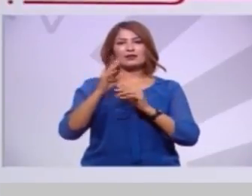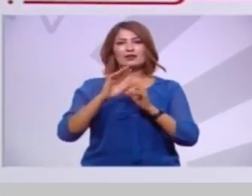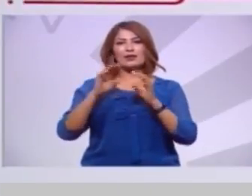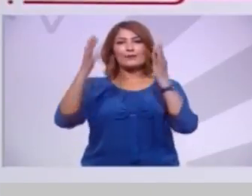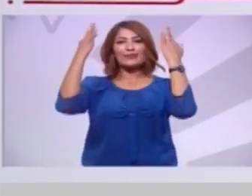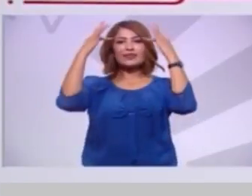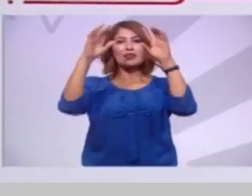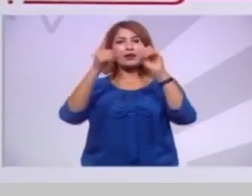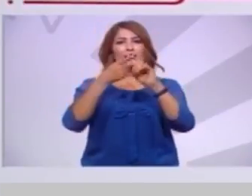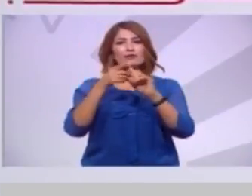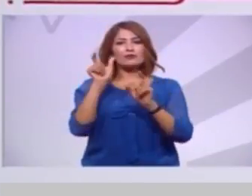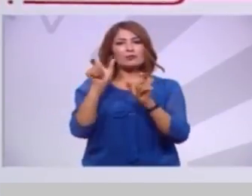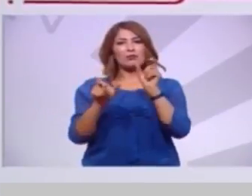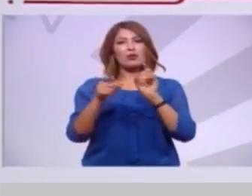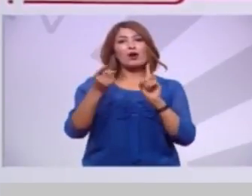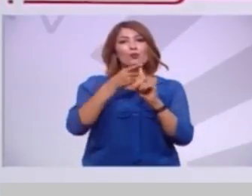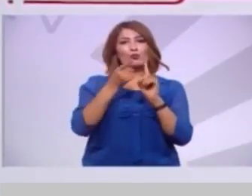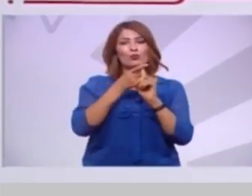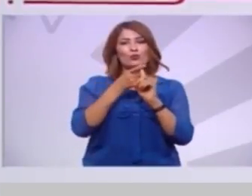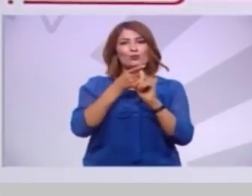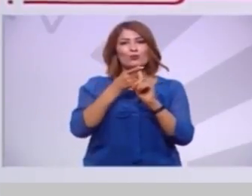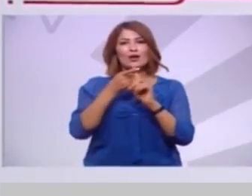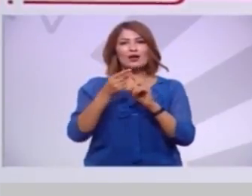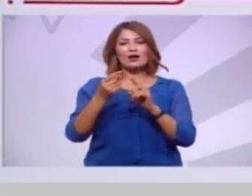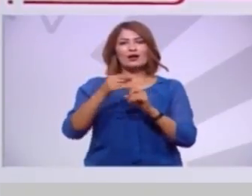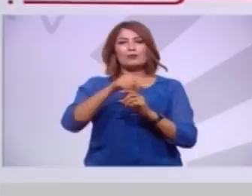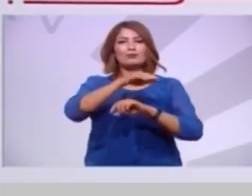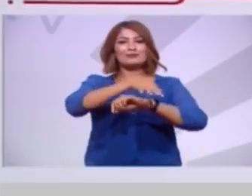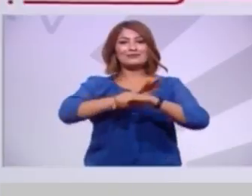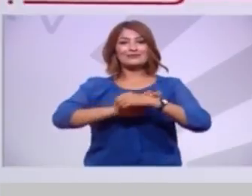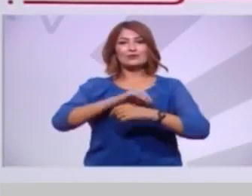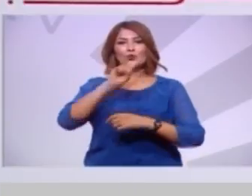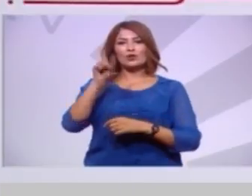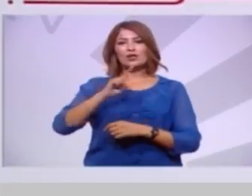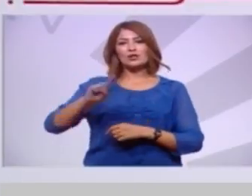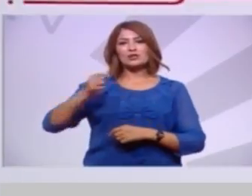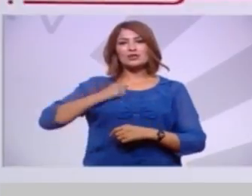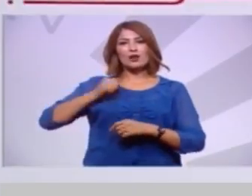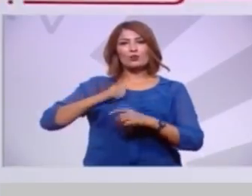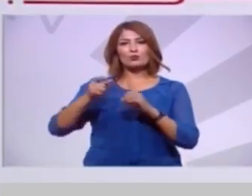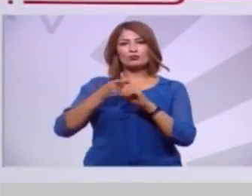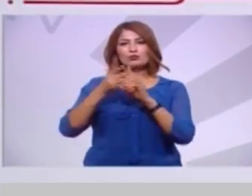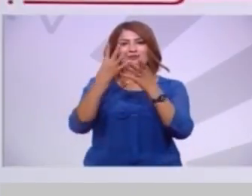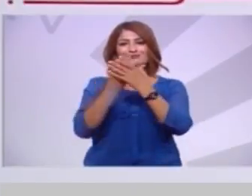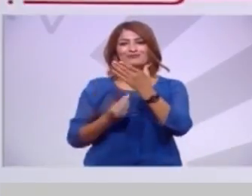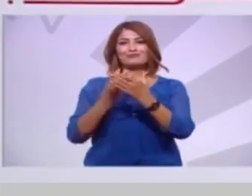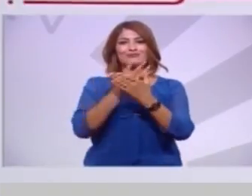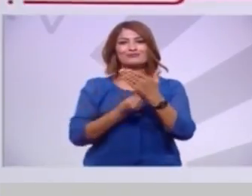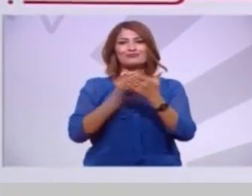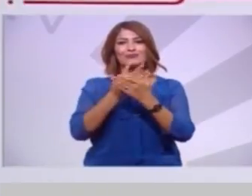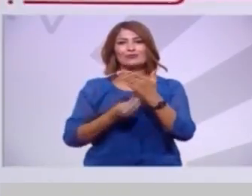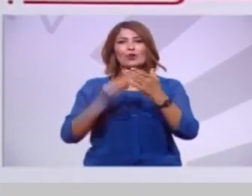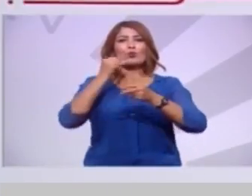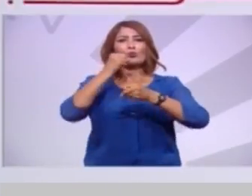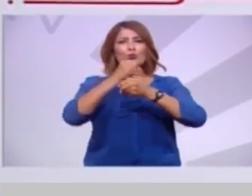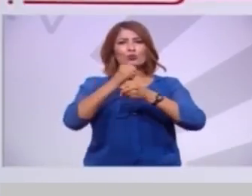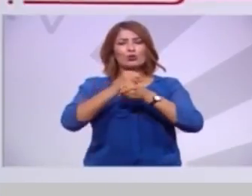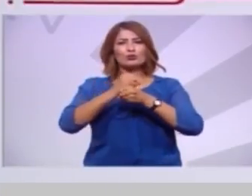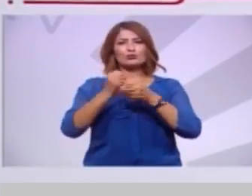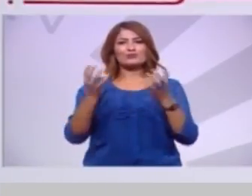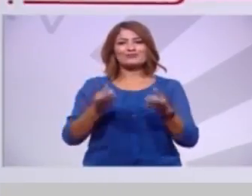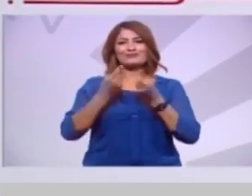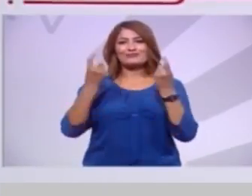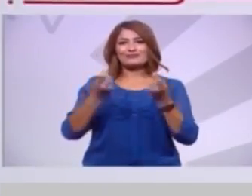اه احنا نعرفه اللي هو ان ناقصه على مستوى الثقافي والشابات من الجيش و